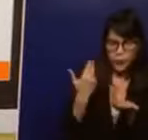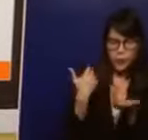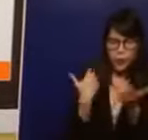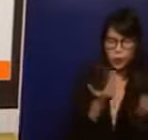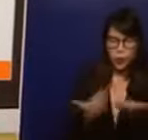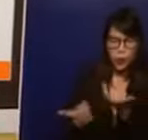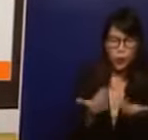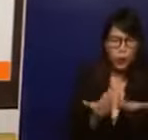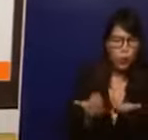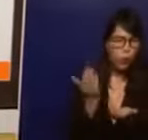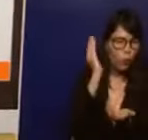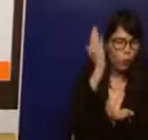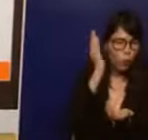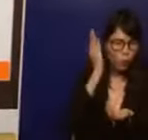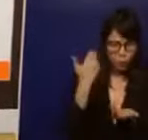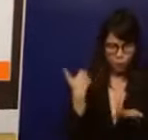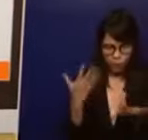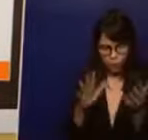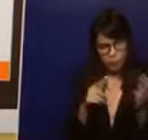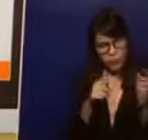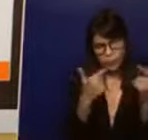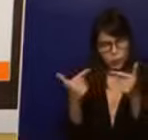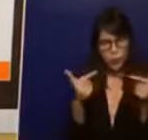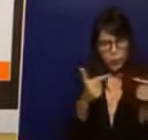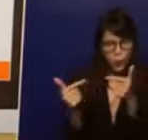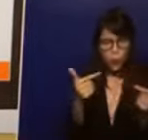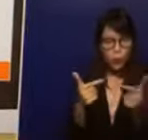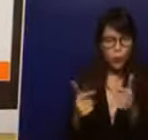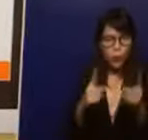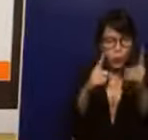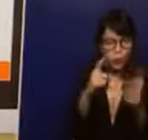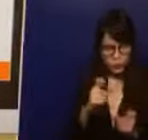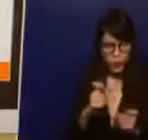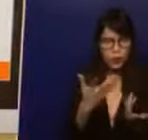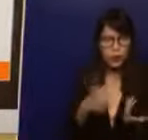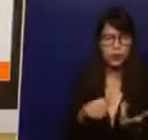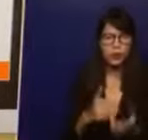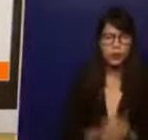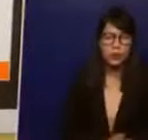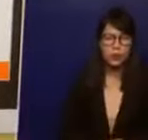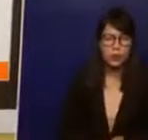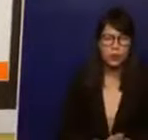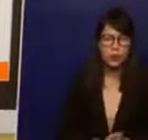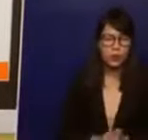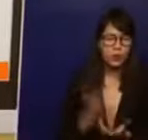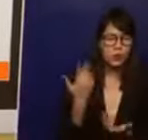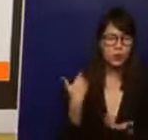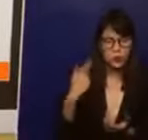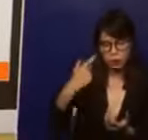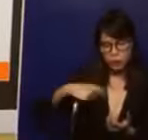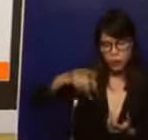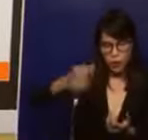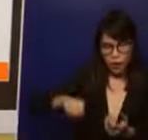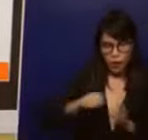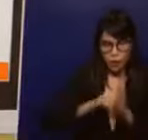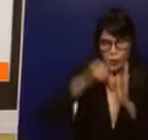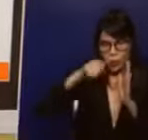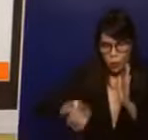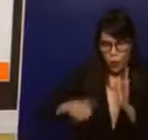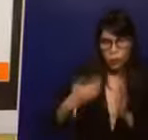ไปเสียชีวิตในการรบค่ะคนนั้นอายุเกือบ90คนนี้อายุ73ต้องขึ้นศาลแขวงที่โคราชเขาเรียกเงินคืนมา